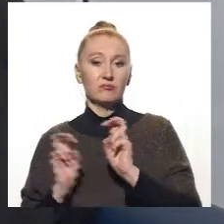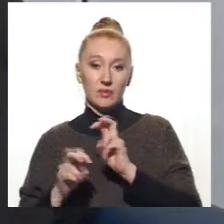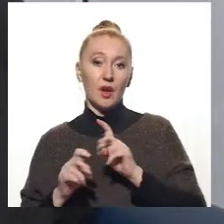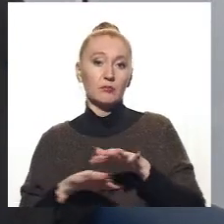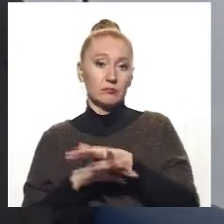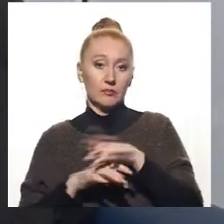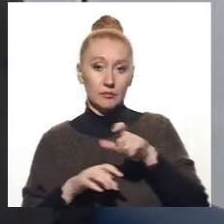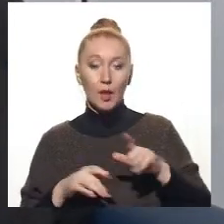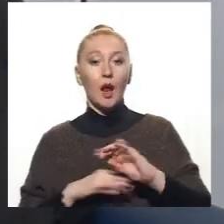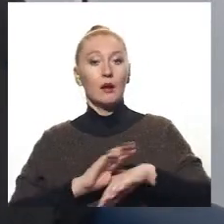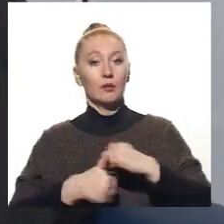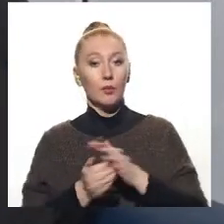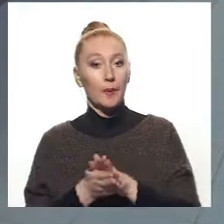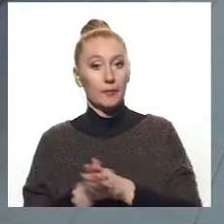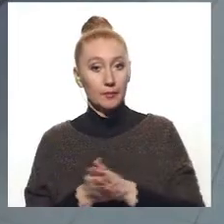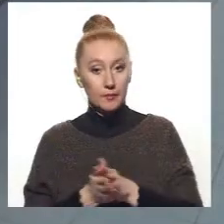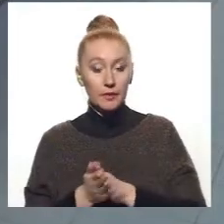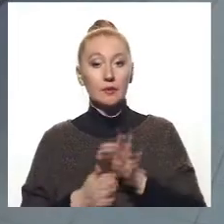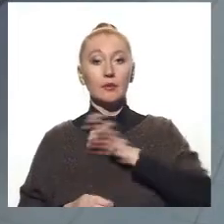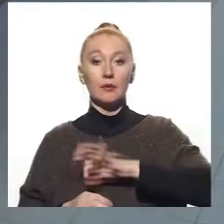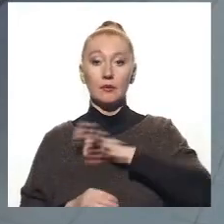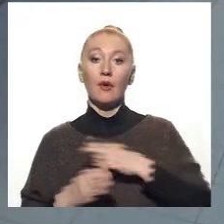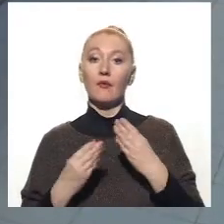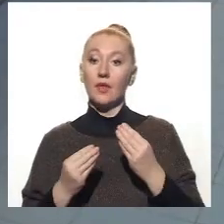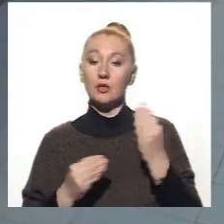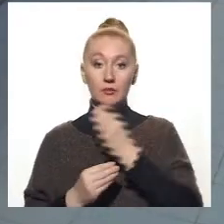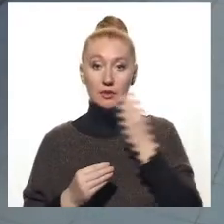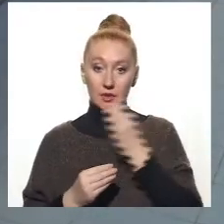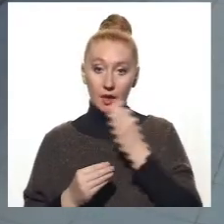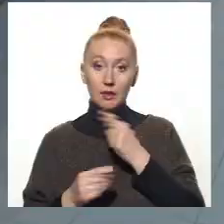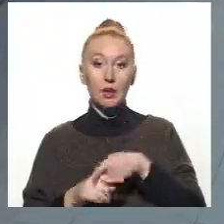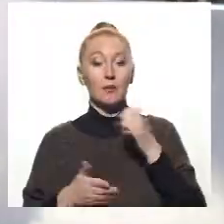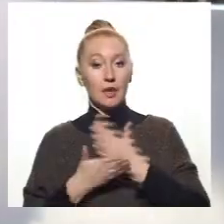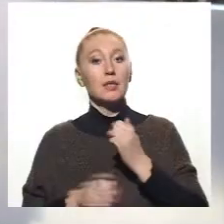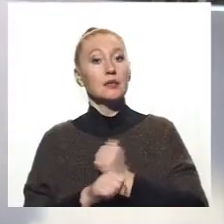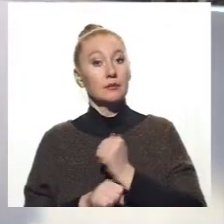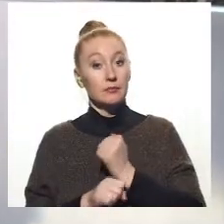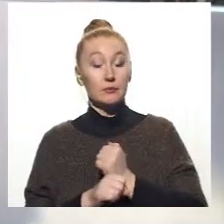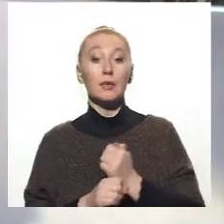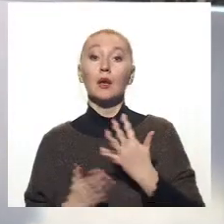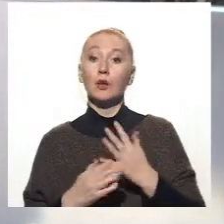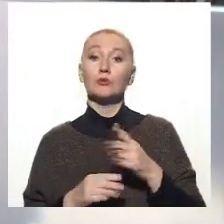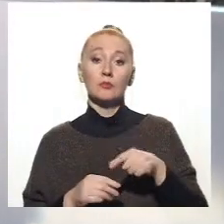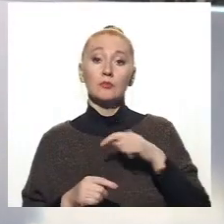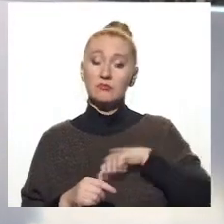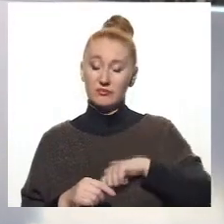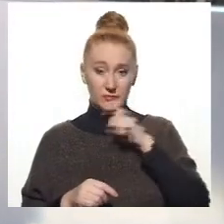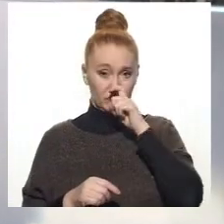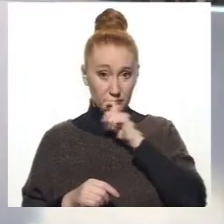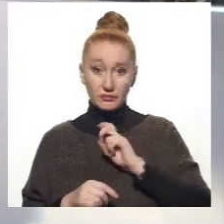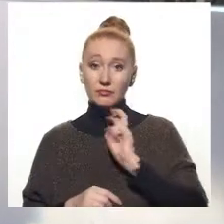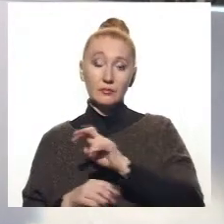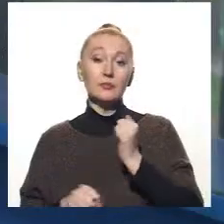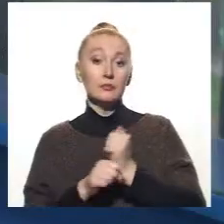мити руки з милом якомога частіше, користуватися вологими серветками, що містять спирт. Якщо почуваєтеся погано, не ходити